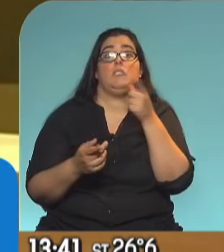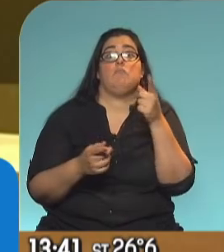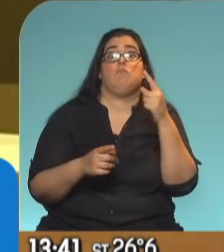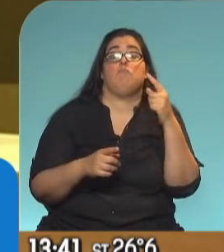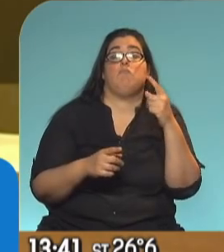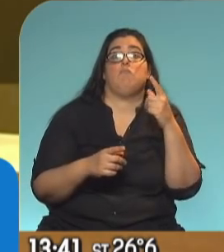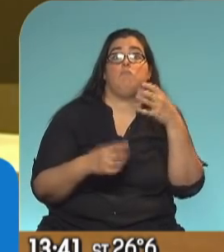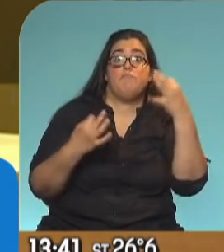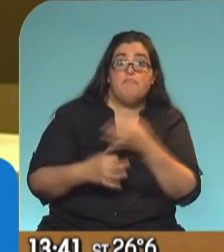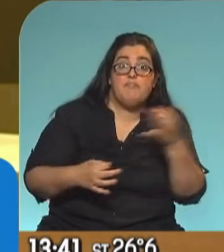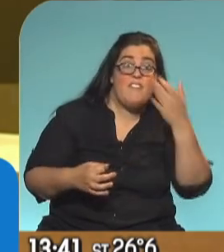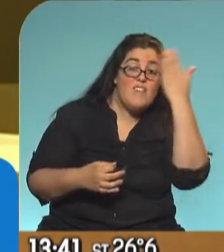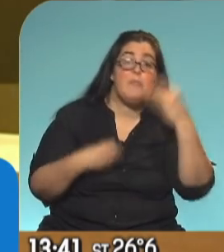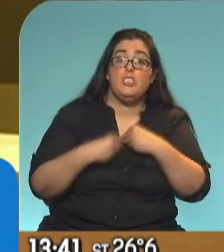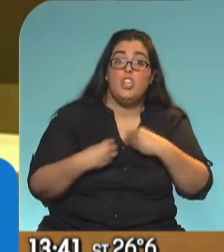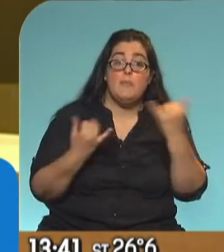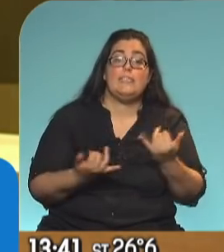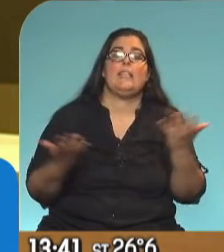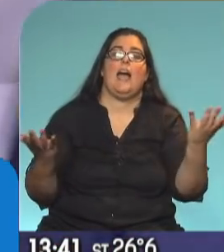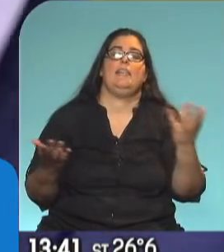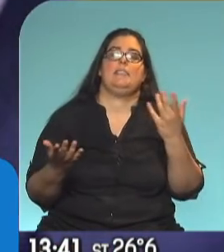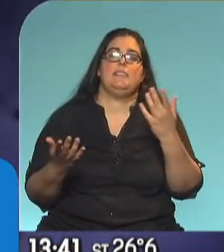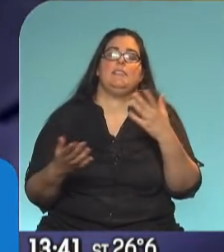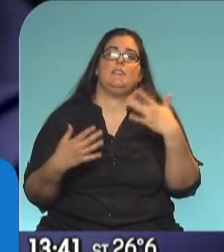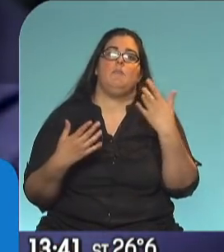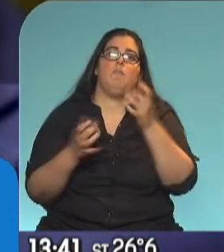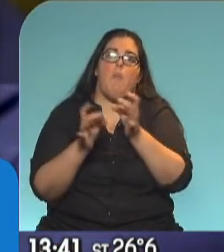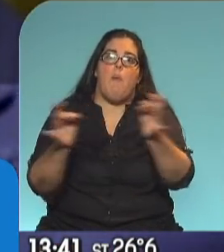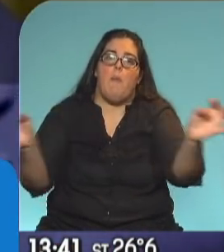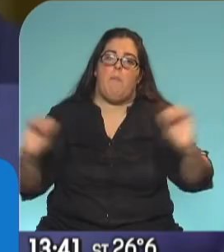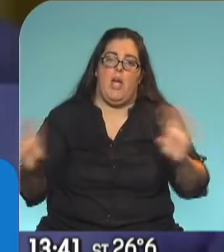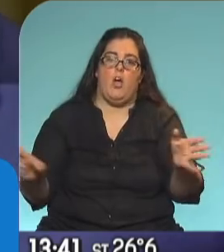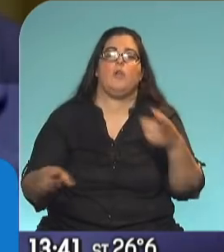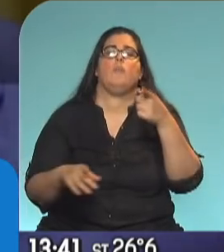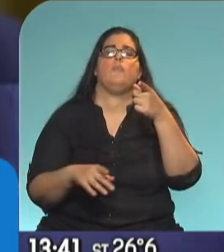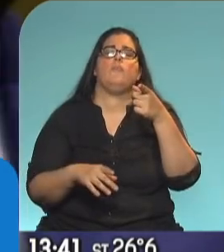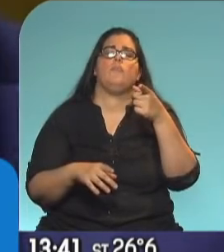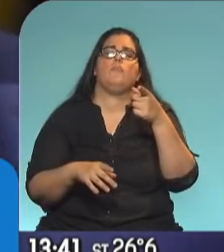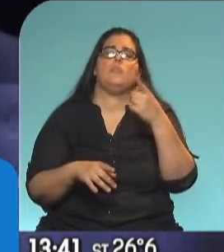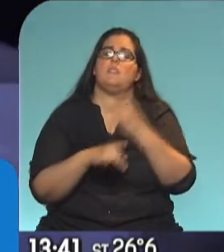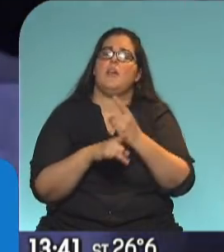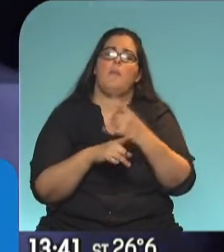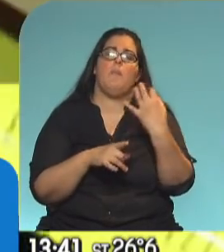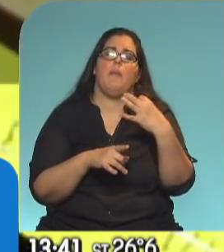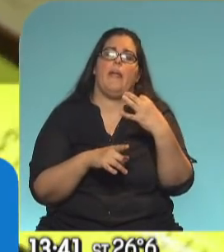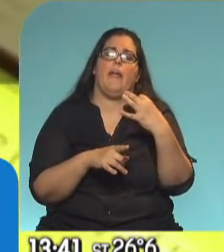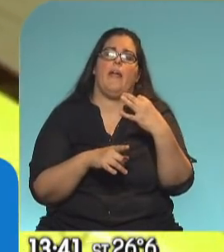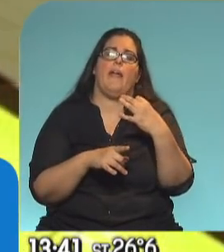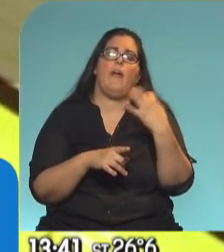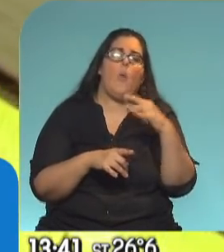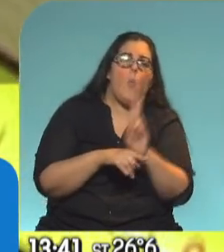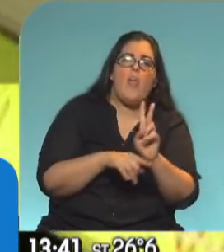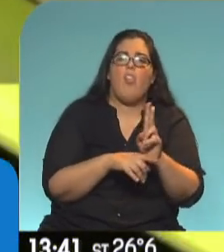où il était contagieux, puisque là il est positif et il a des symptômes. Est-ce qu'on prend jamais toutes les précautions? Je ne suis pas certain. Il est